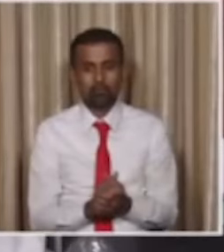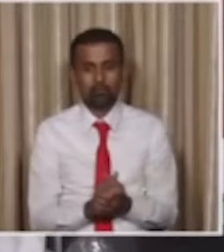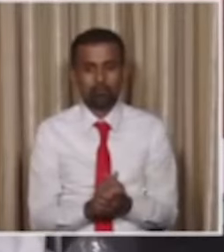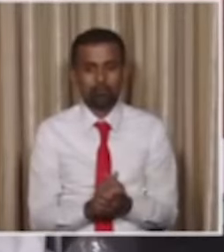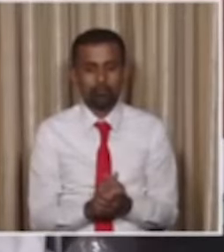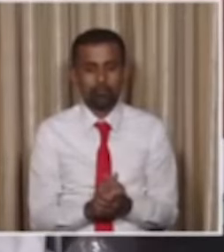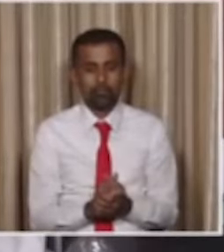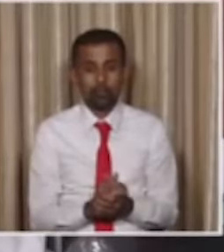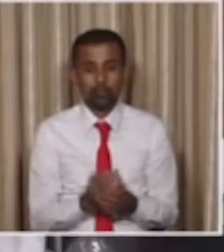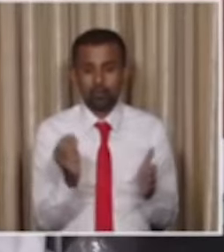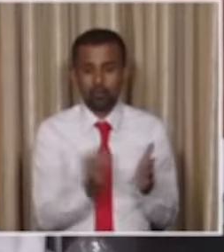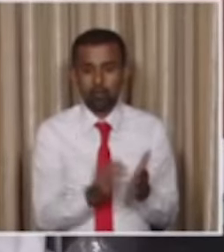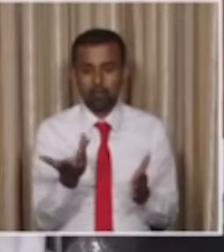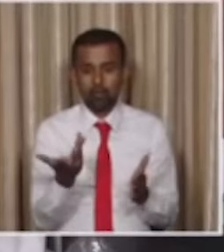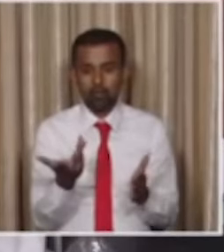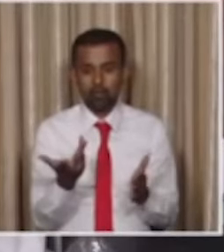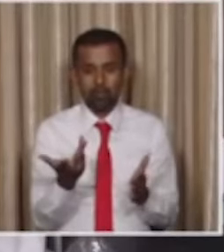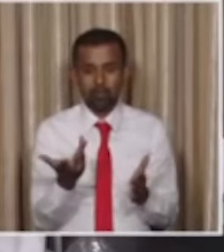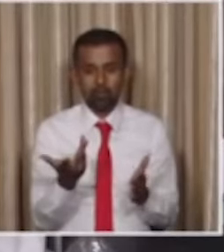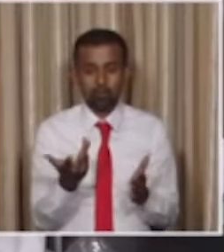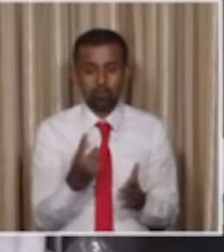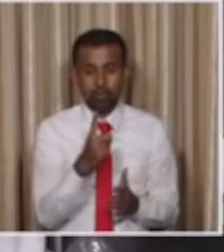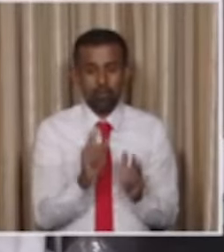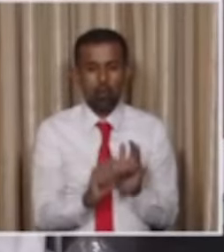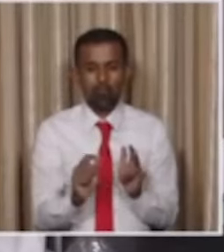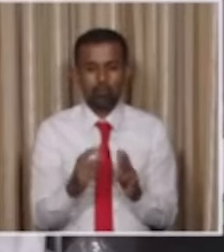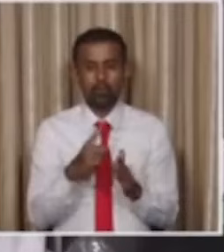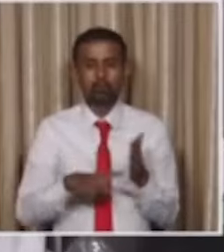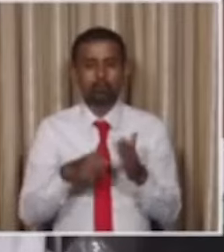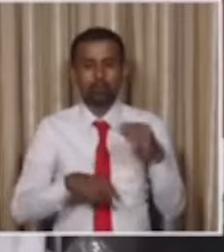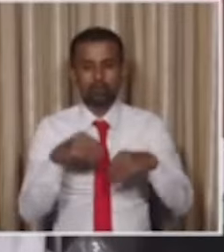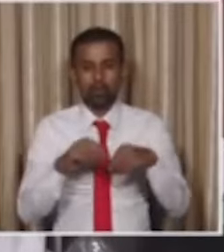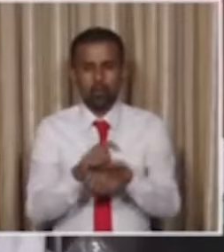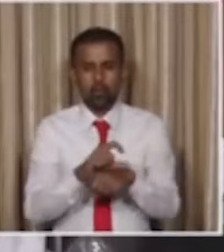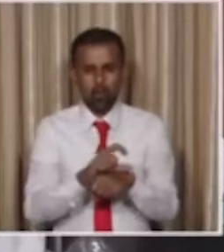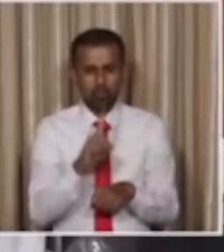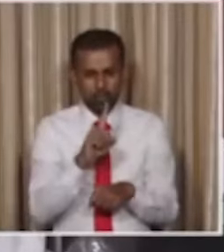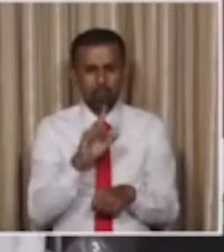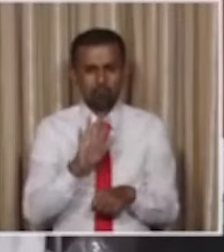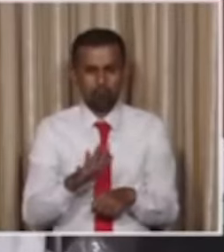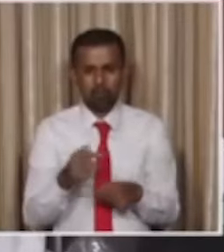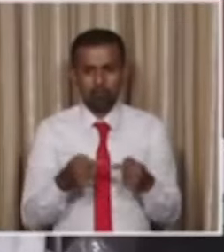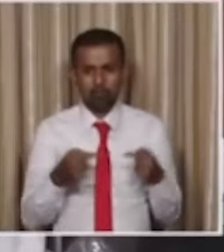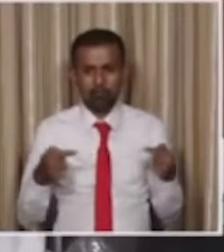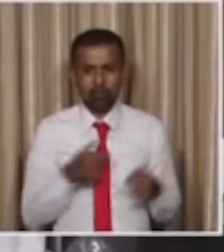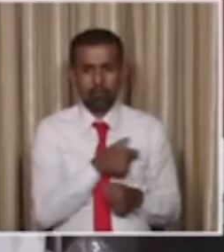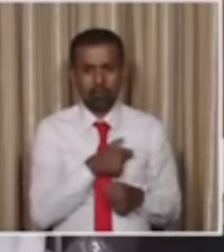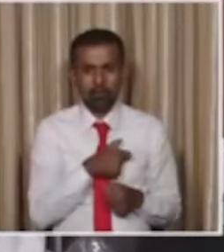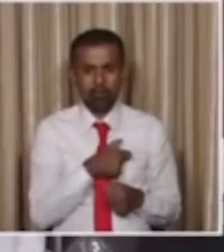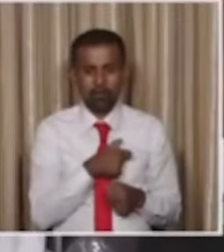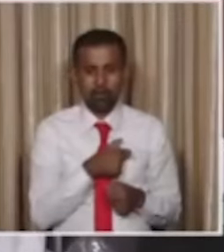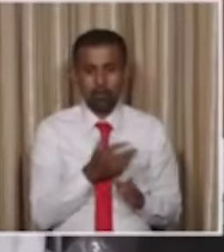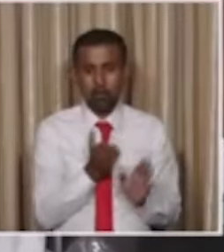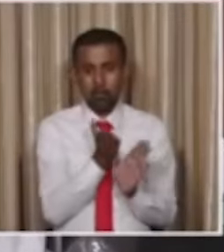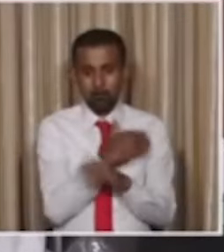ව්‍යවස්ථාවේ දානවා. නමුත් දැම්මේ නැහැ. එක ආයතනයයි තියෙන්නේ ඉලෙක්ෂන්ස් කමිෂන් එක. මං හිතන්නේ අපේ විපක්ෂ නායකතුමා